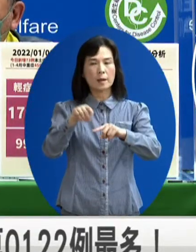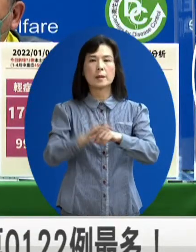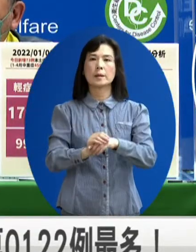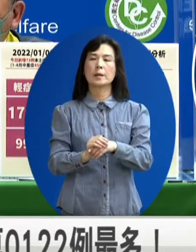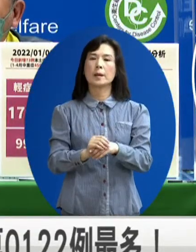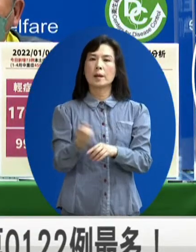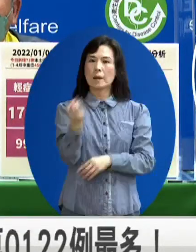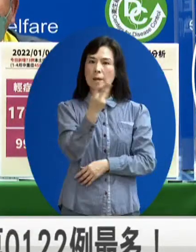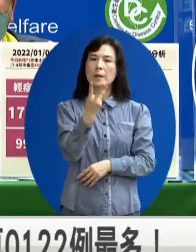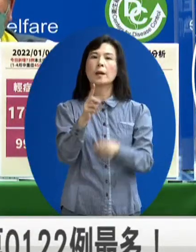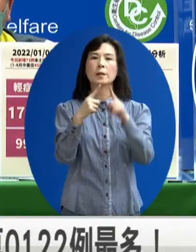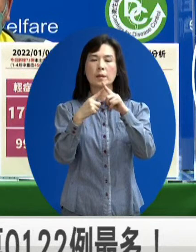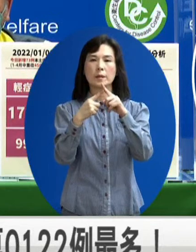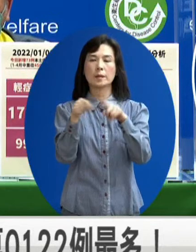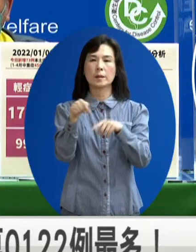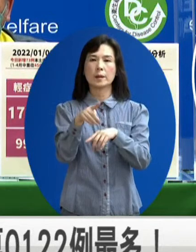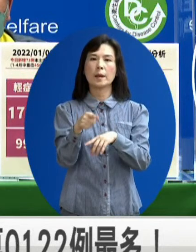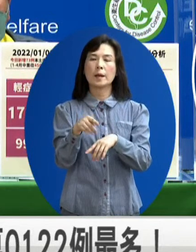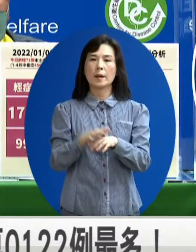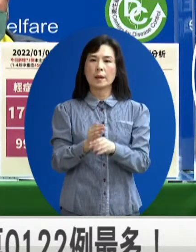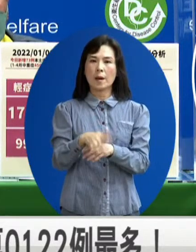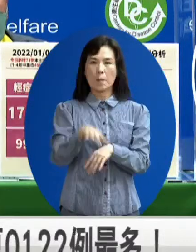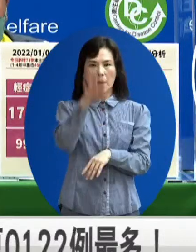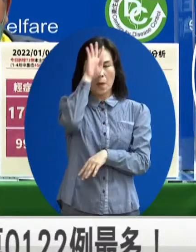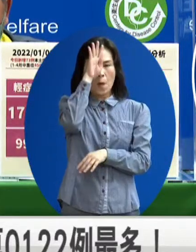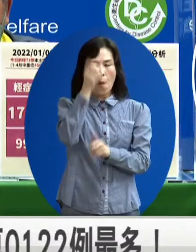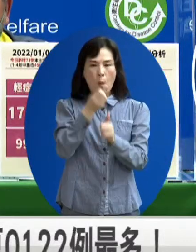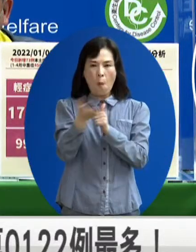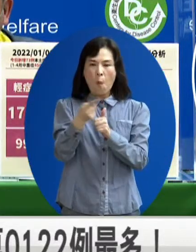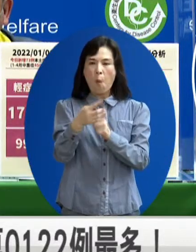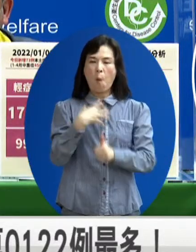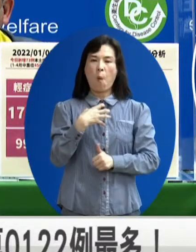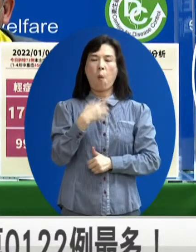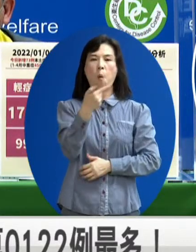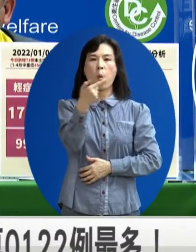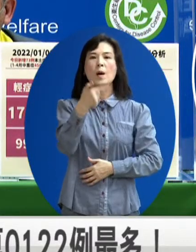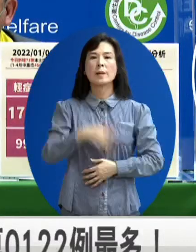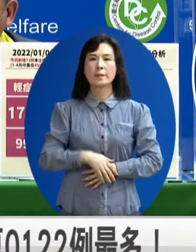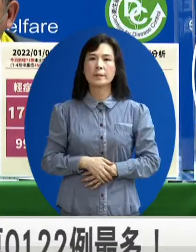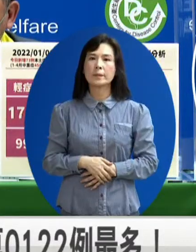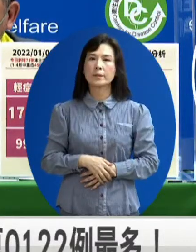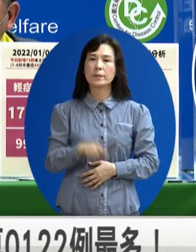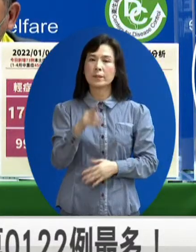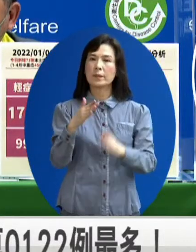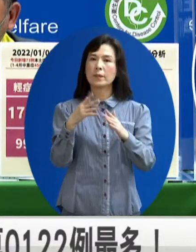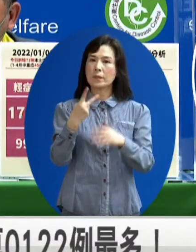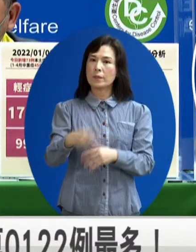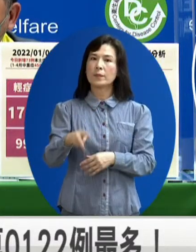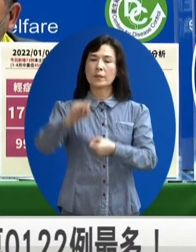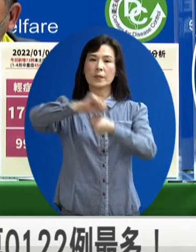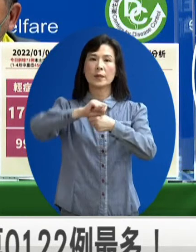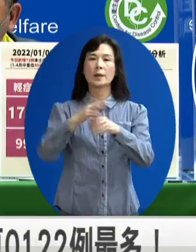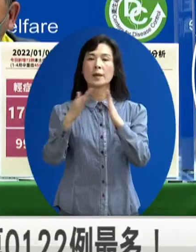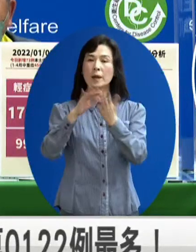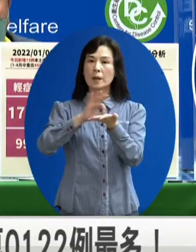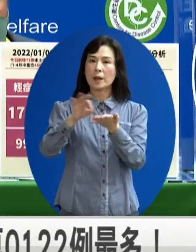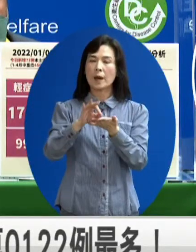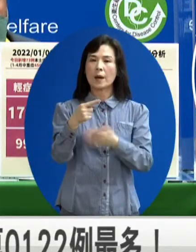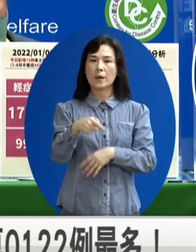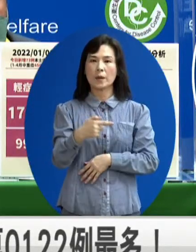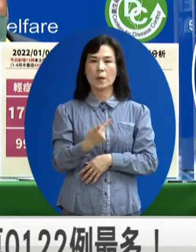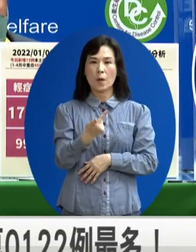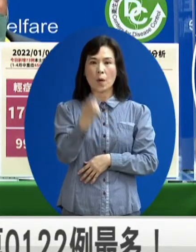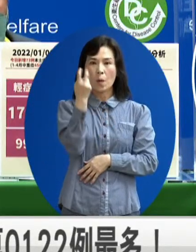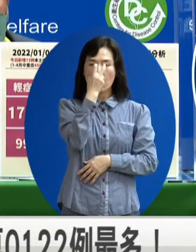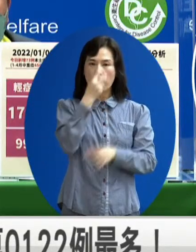这3类的人基本上他染疫的风险相对就是比较高，所以再加上有家用的这种抗原